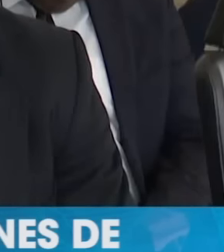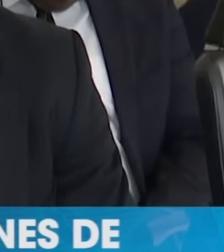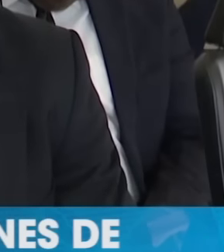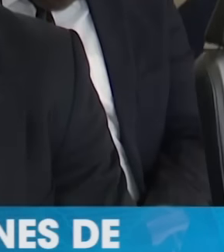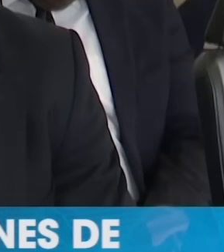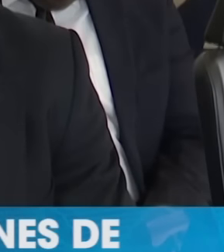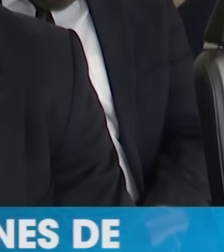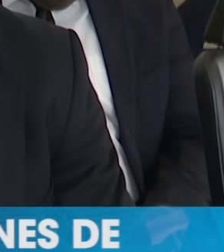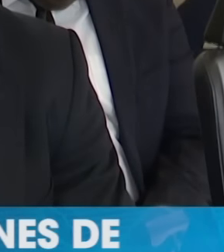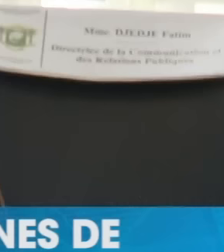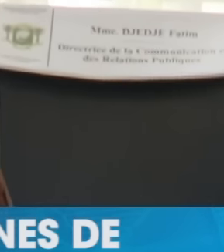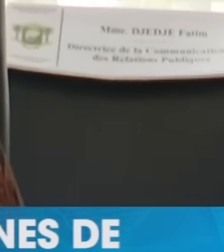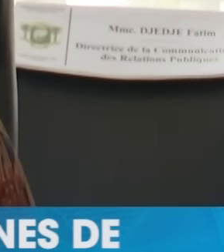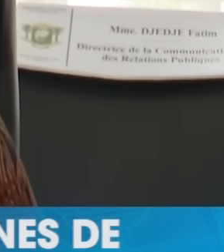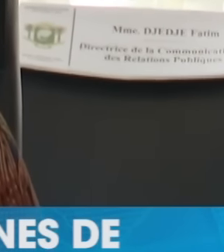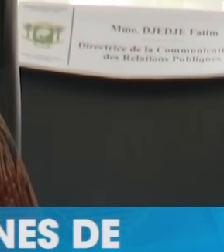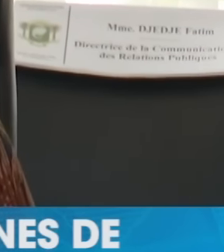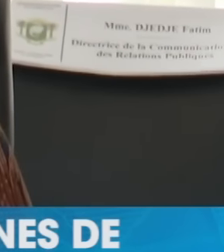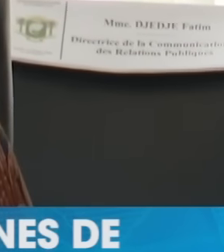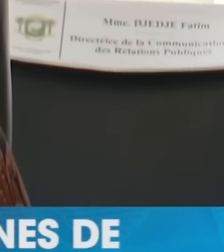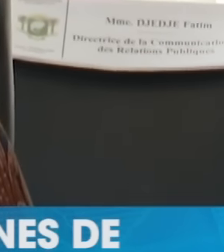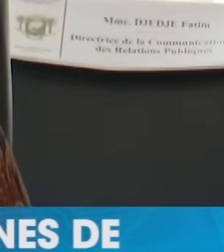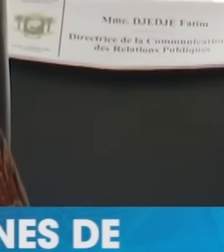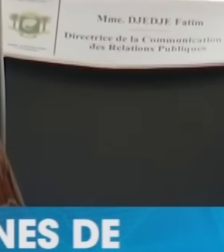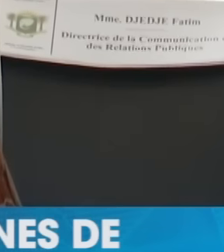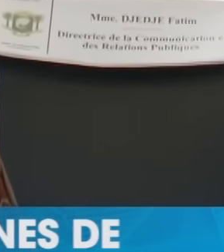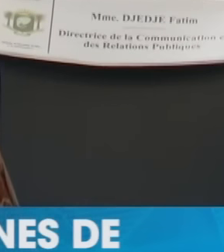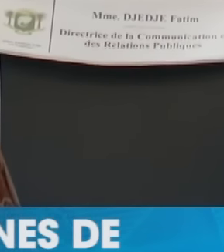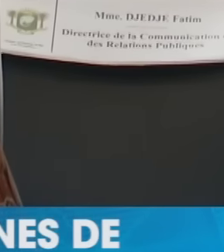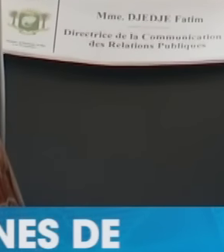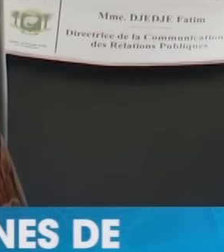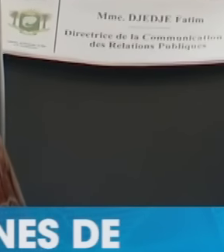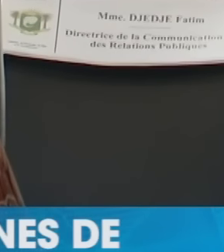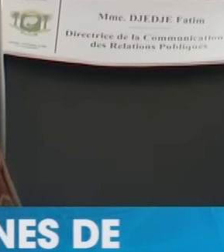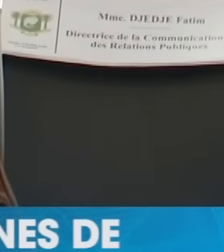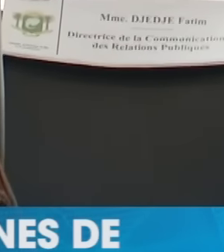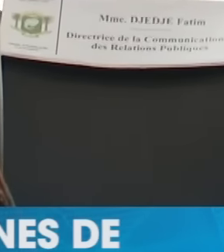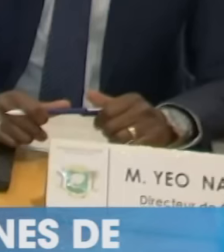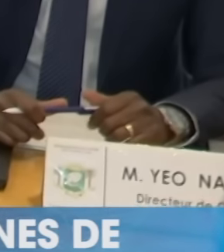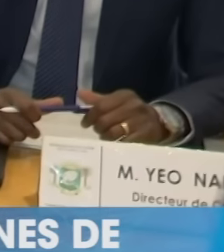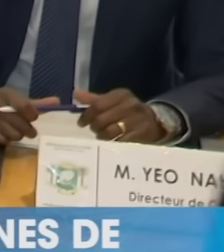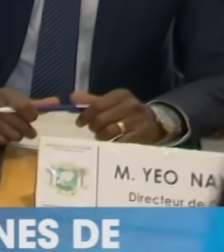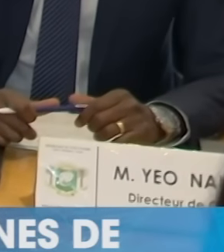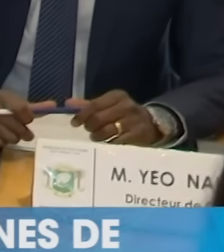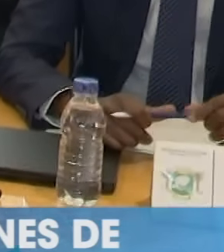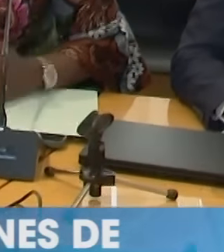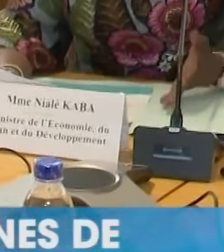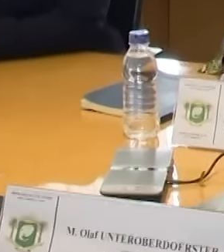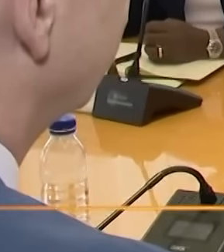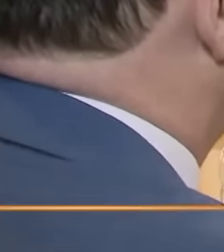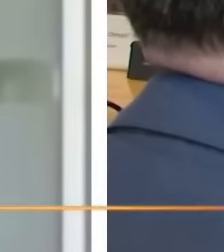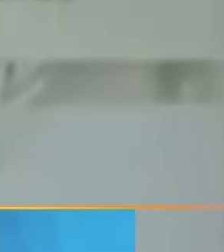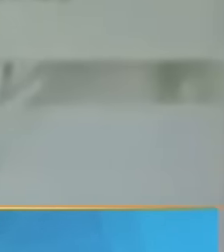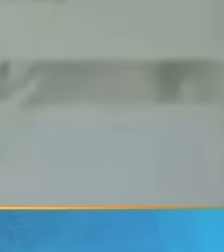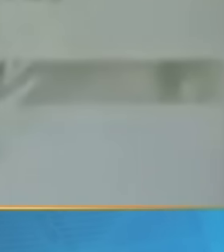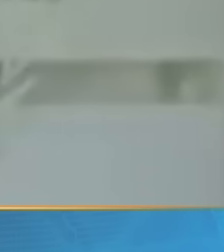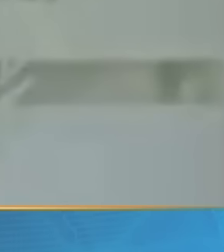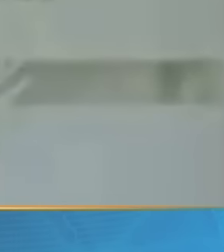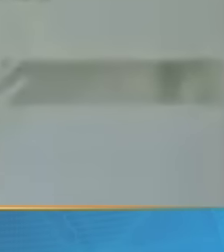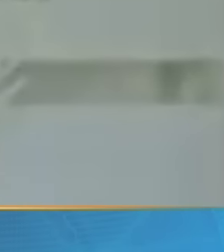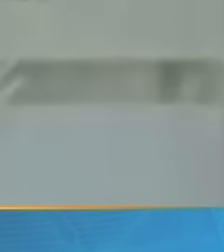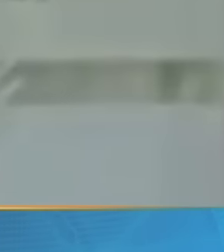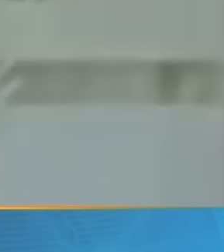l'économie, du plan et du développement. Dangui était sur place, il nous en parlera également dans ce journal.